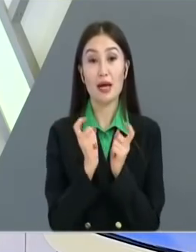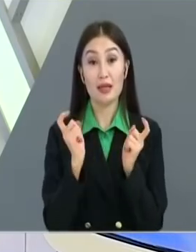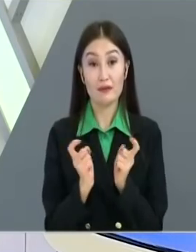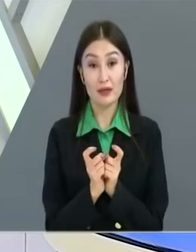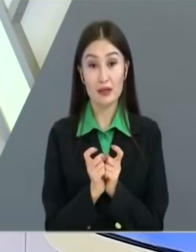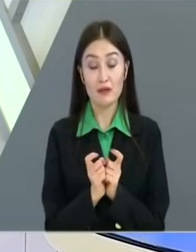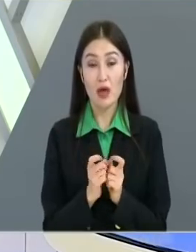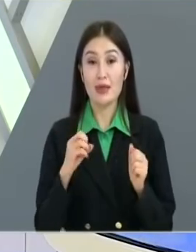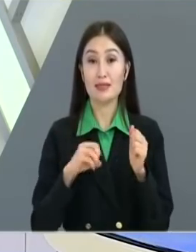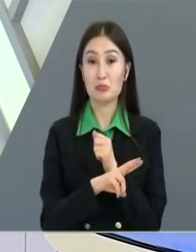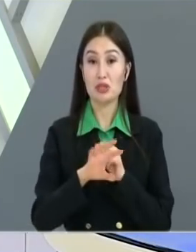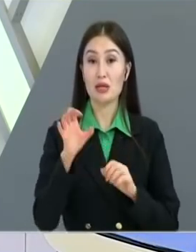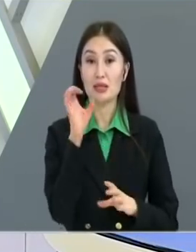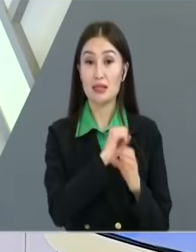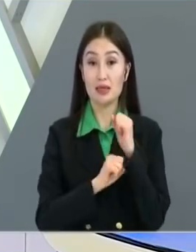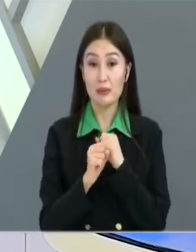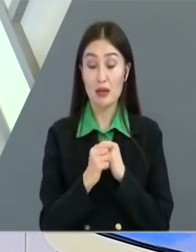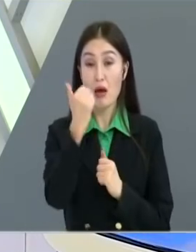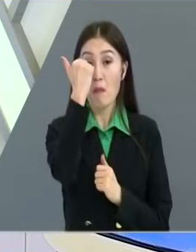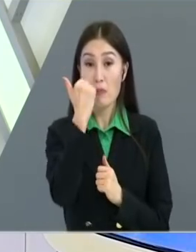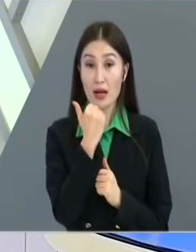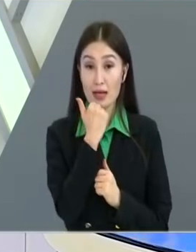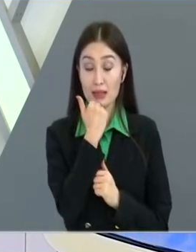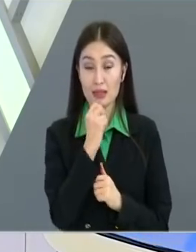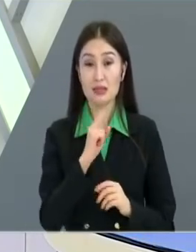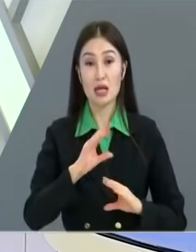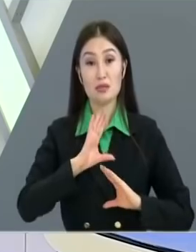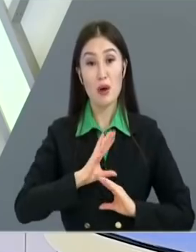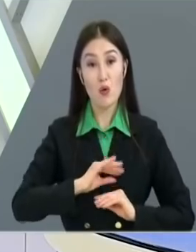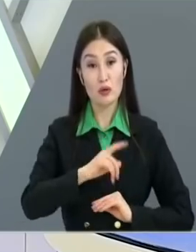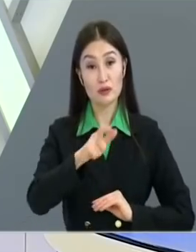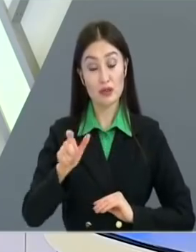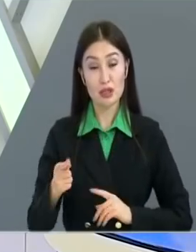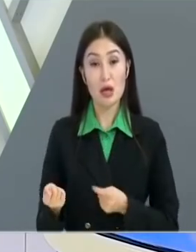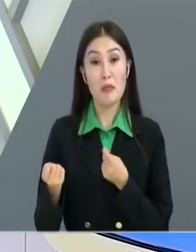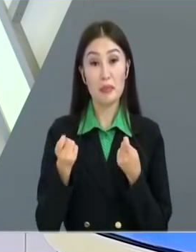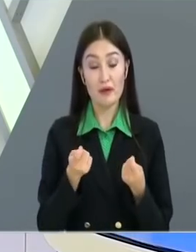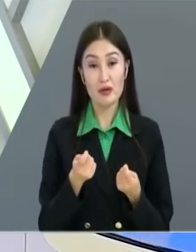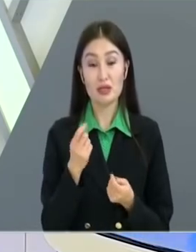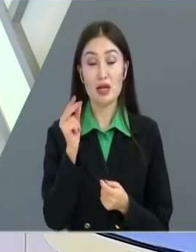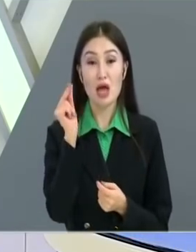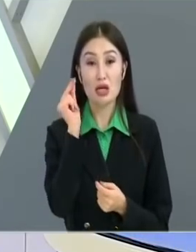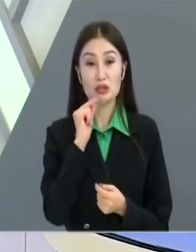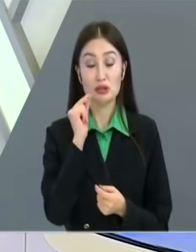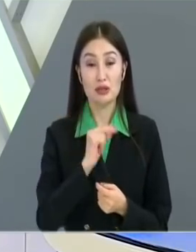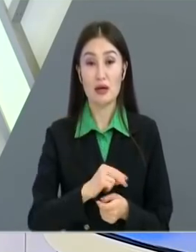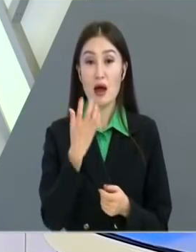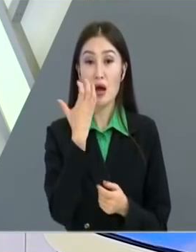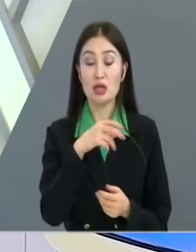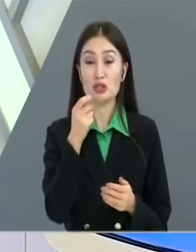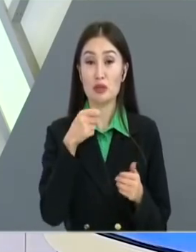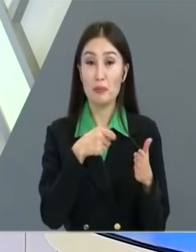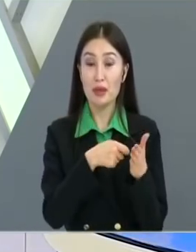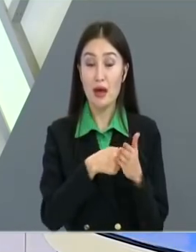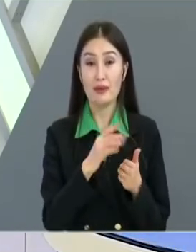избежать разграблений. В свою очередь, благодарные за спокойствие граждане привозили дружинникам горячее питание, одежду